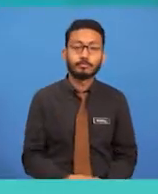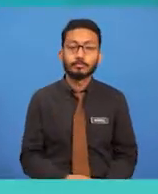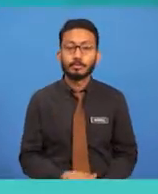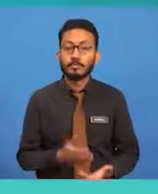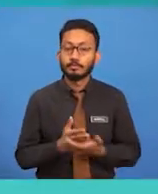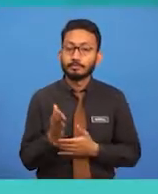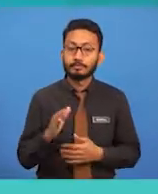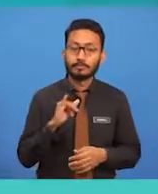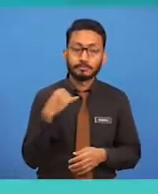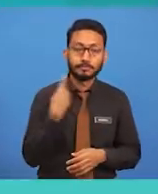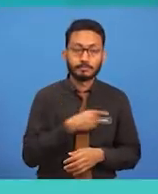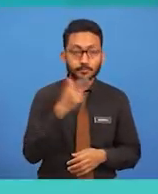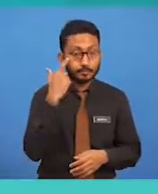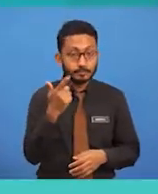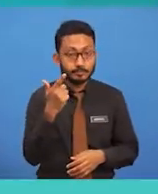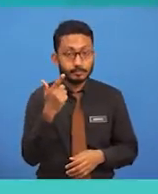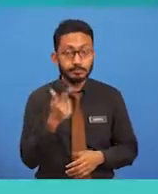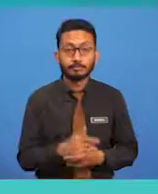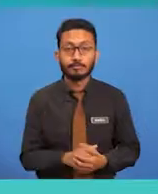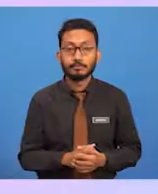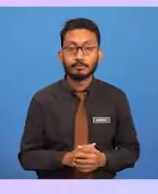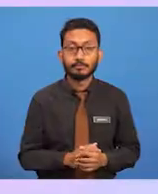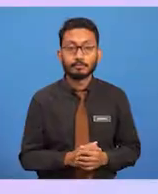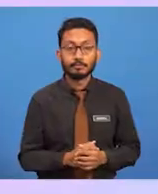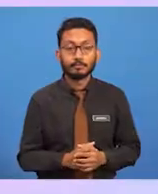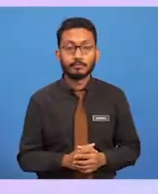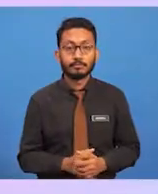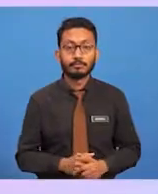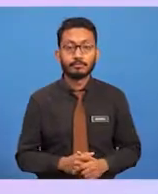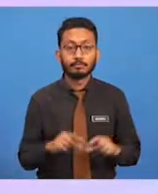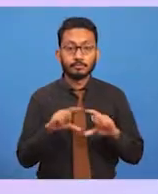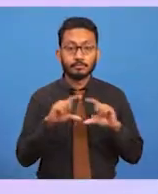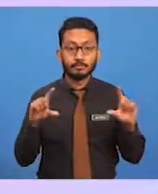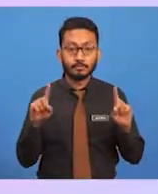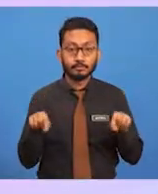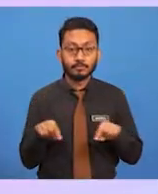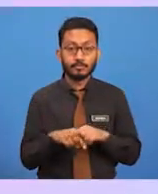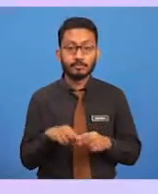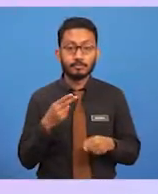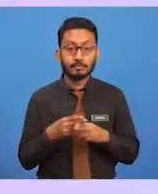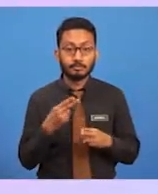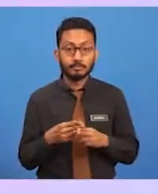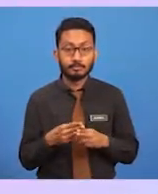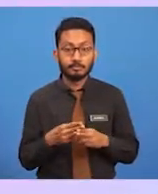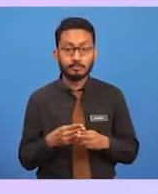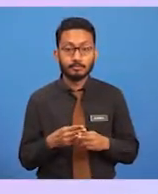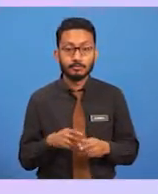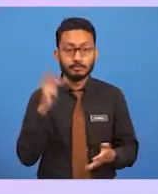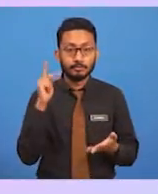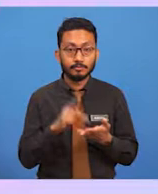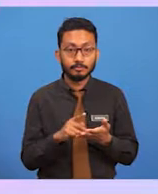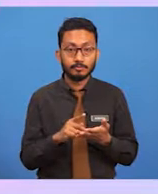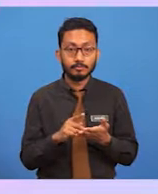pula rekaan korporat yang kedua, iaitu kad nama. Kad nama ini juga dikenali sebagai